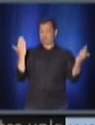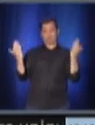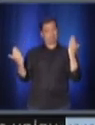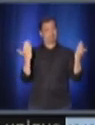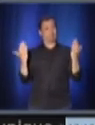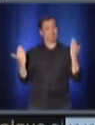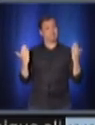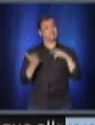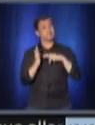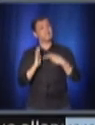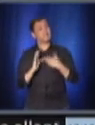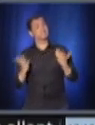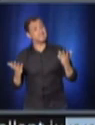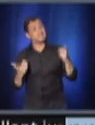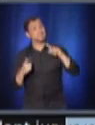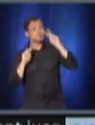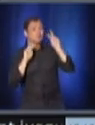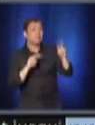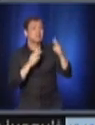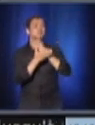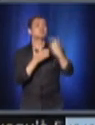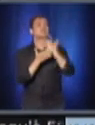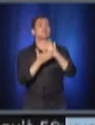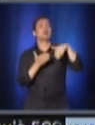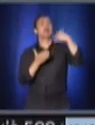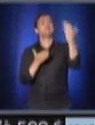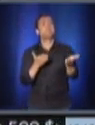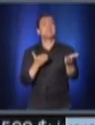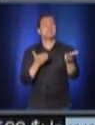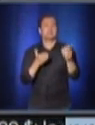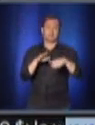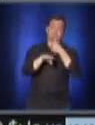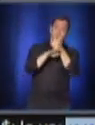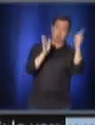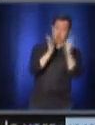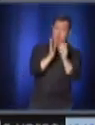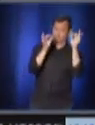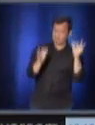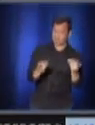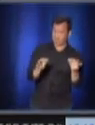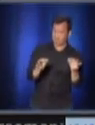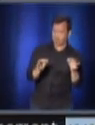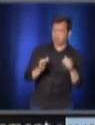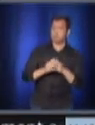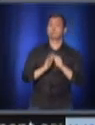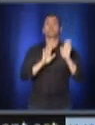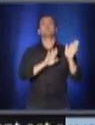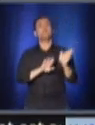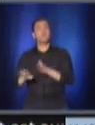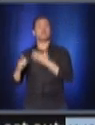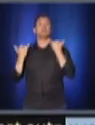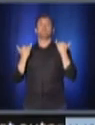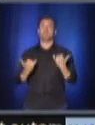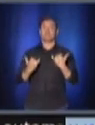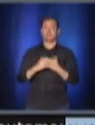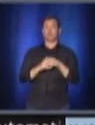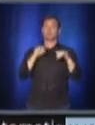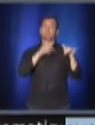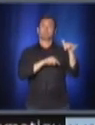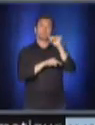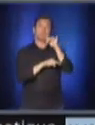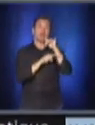1 autre 2 semaines, 3 semaines. On va être rendu à l'automne. C'était mon point. Je veux juste faire une précision. Ce qui est difficile en ce moment dans les bars, juste pour rester sur ce point-là de